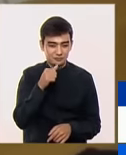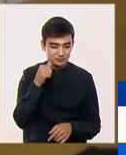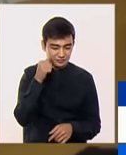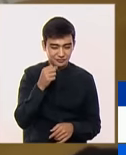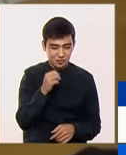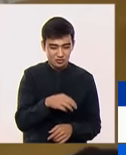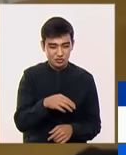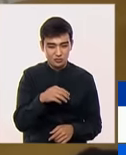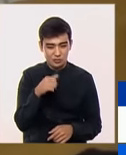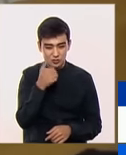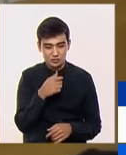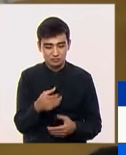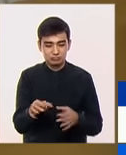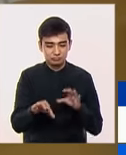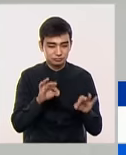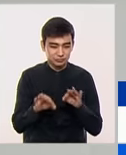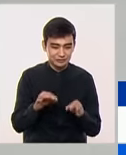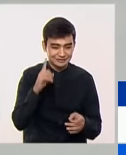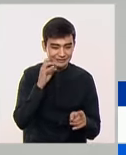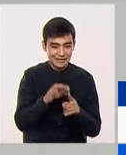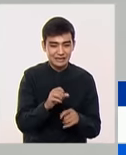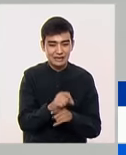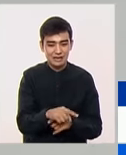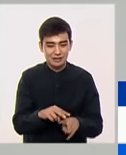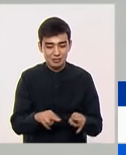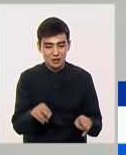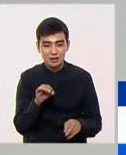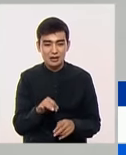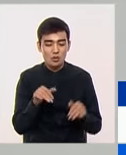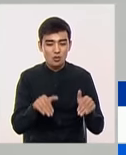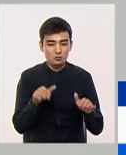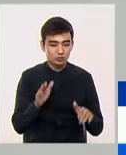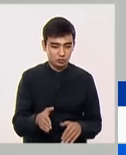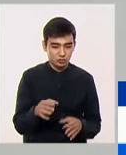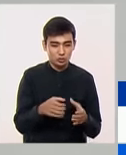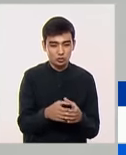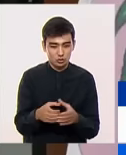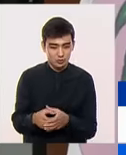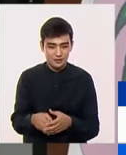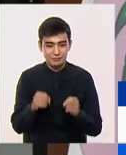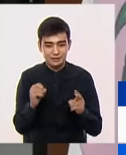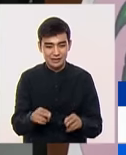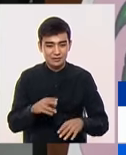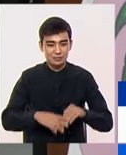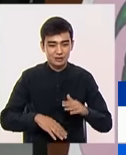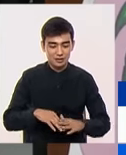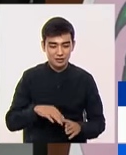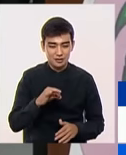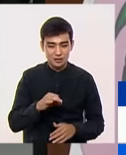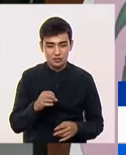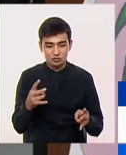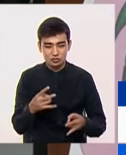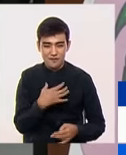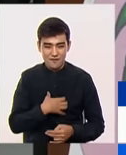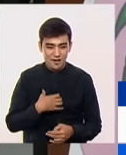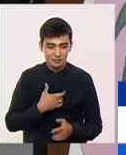всей стране набирают абитуриентов по целевому заказу это значит что в колледже будут группы под тем специальностям в которых остро нуждаются